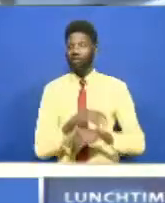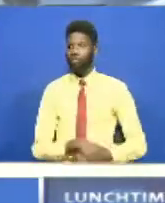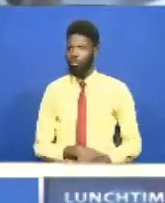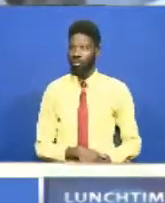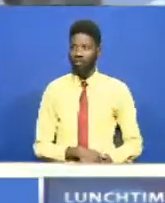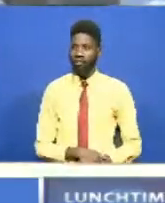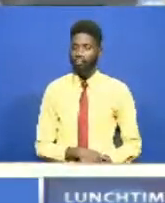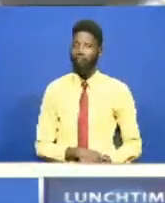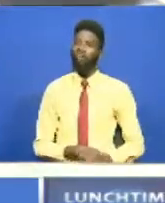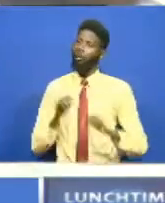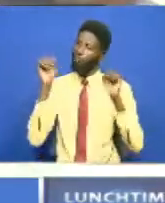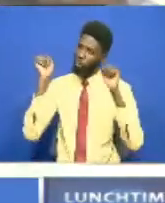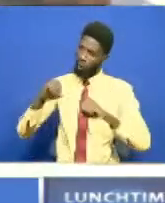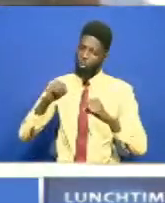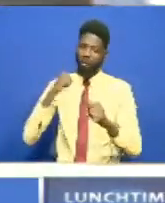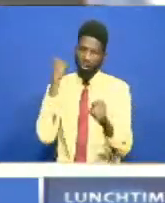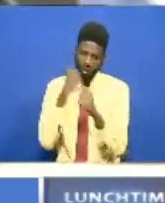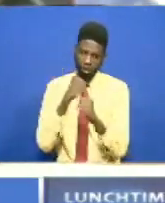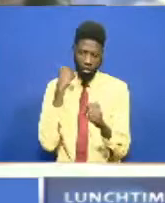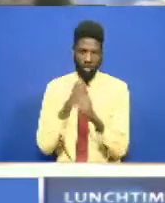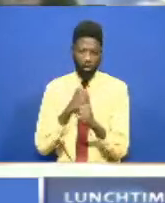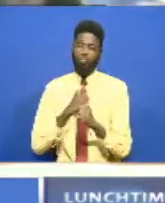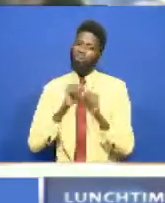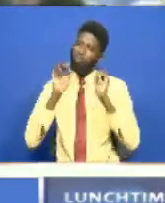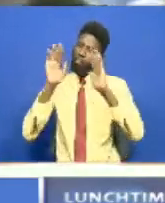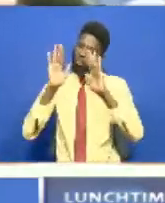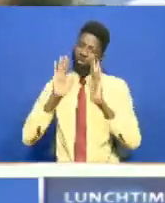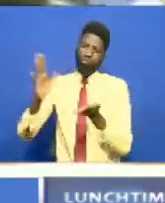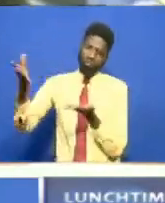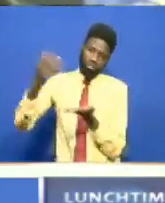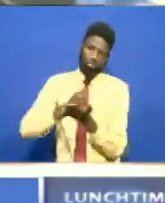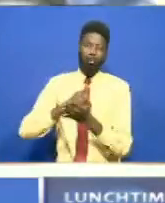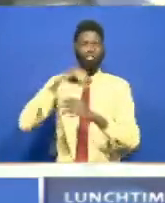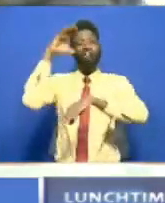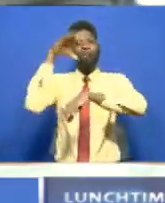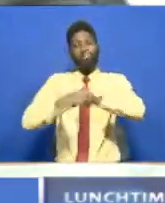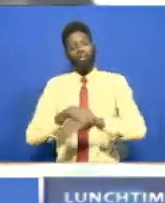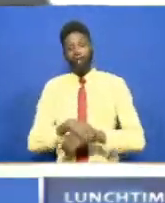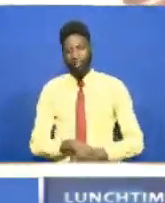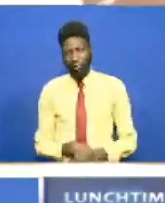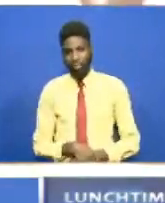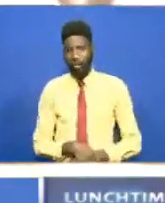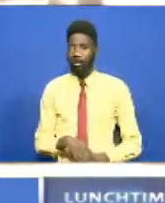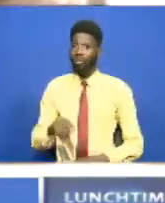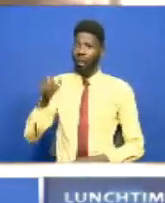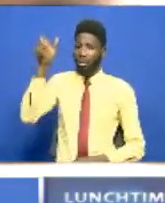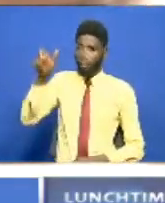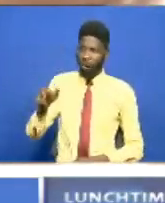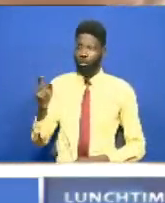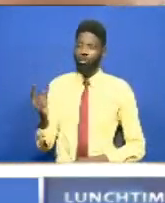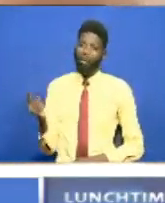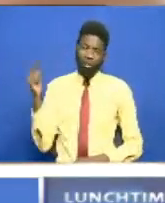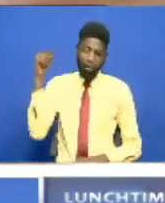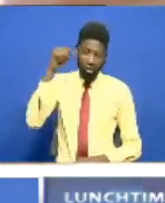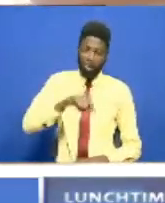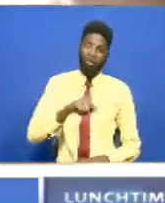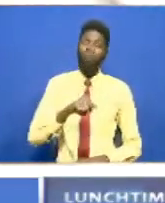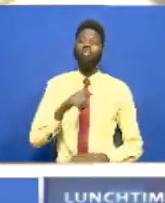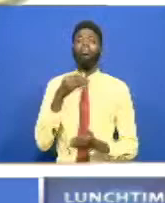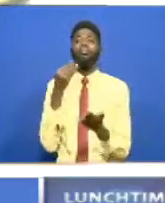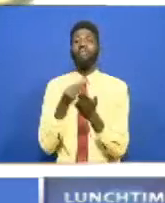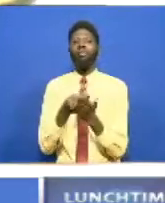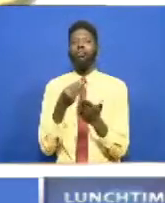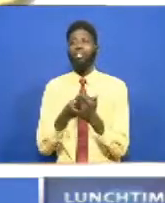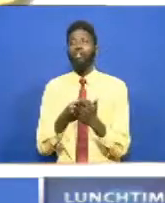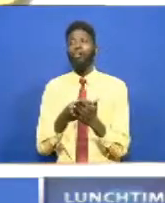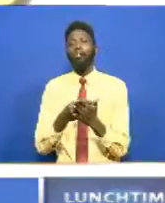Waweze kupata kazi ya maana. Jamaa anakuja anatoroshewe pesa kama yule